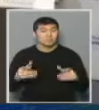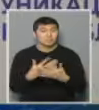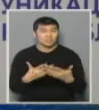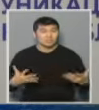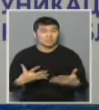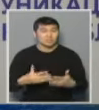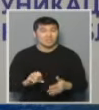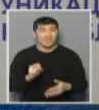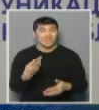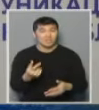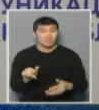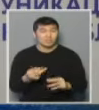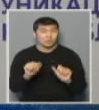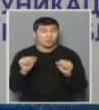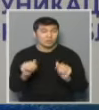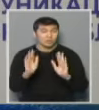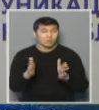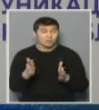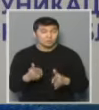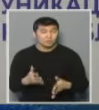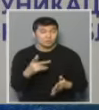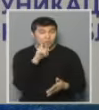по приложению Ашык и разрешен только для